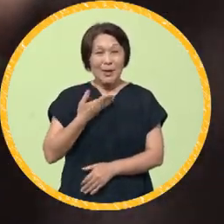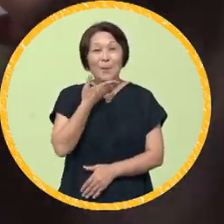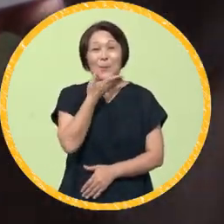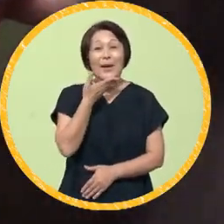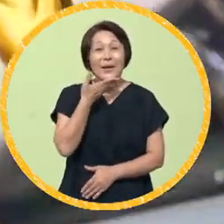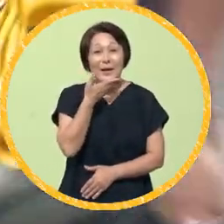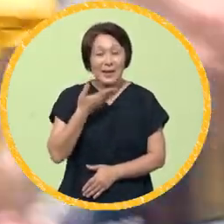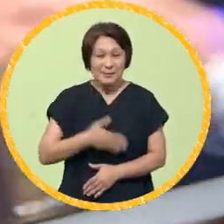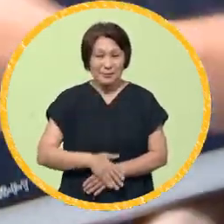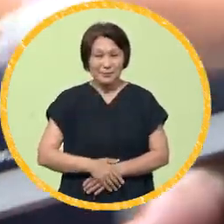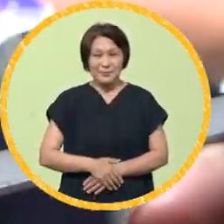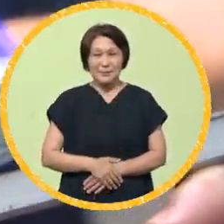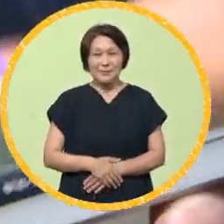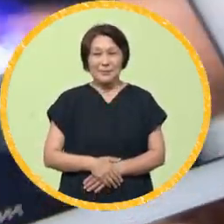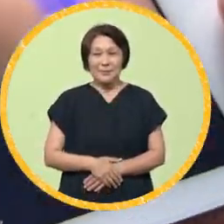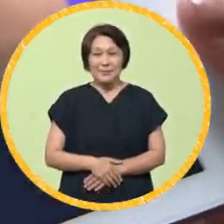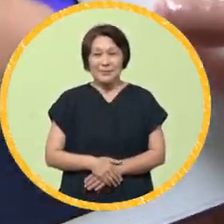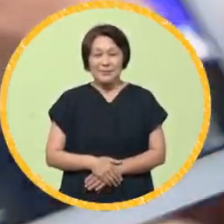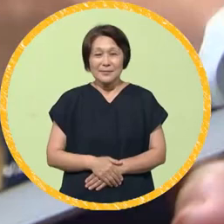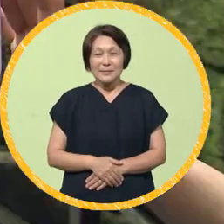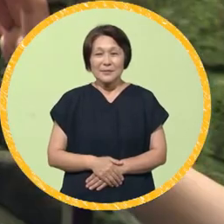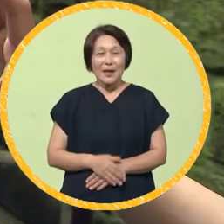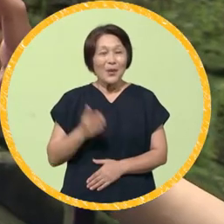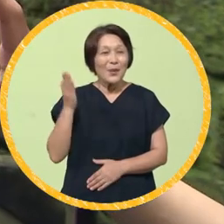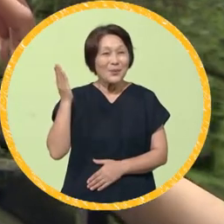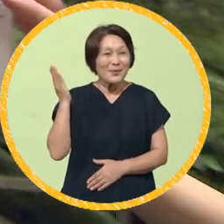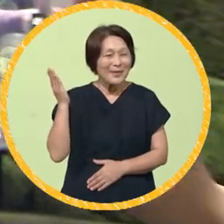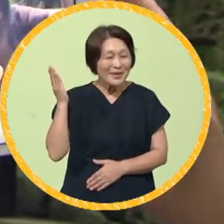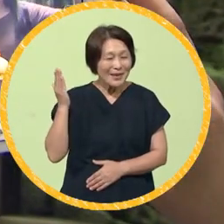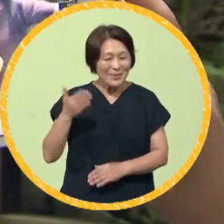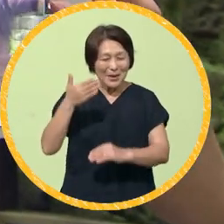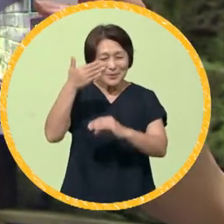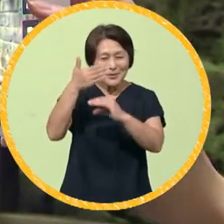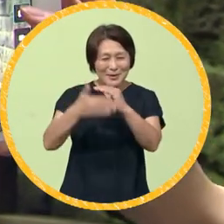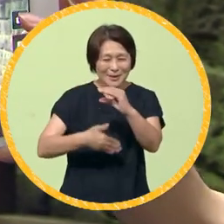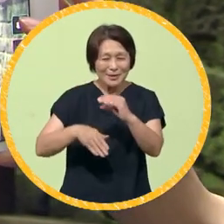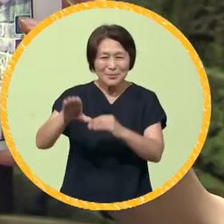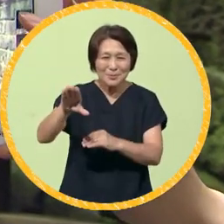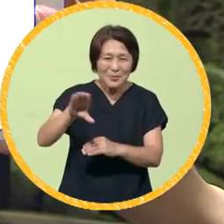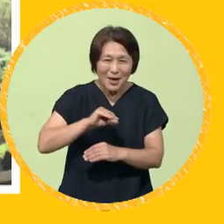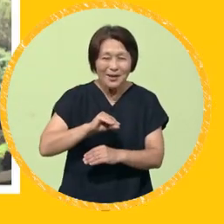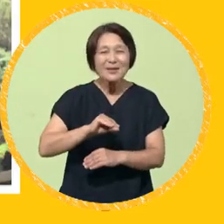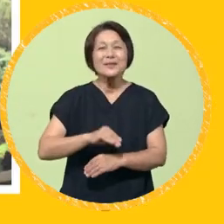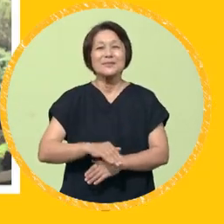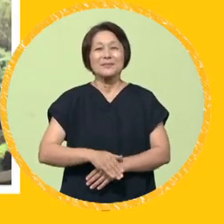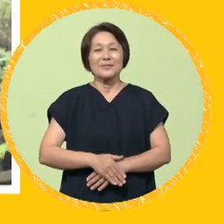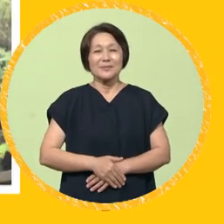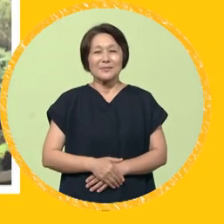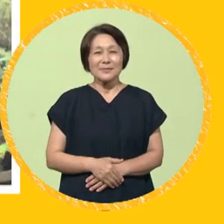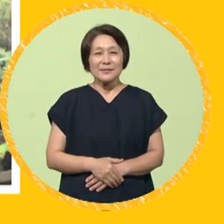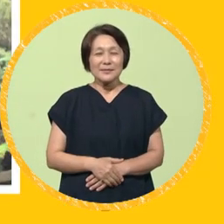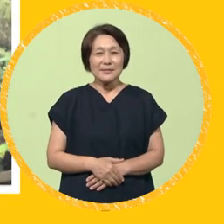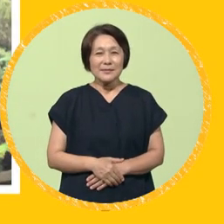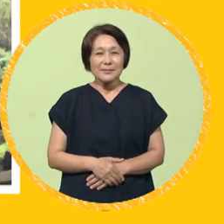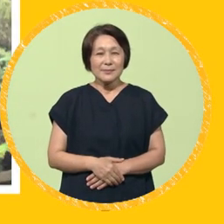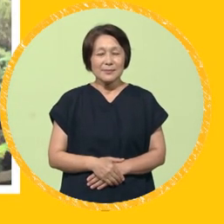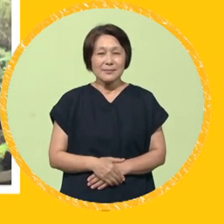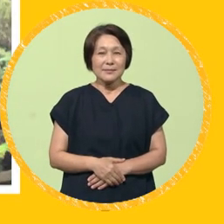。 はい、 またこうやって要所要所にあるんだ。 ウソップとも一緒に写真撮って、なんか涼し